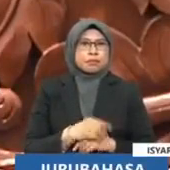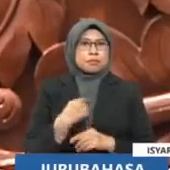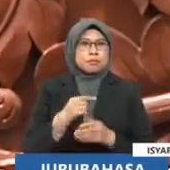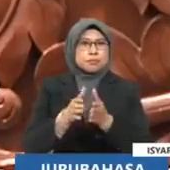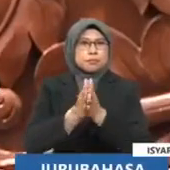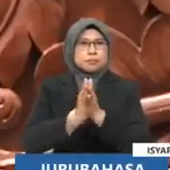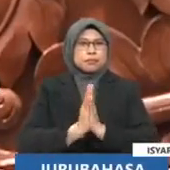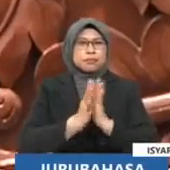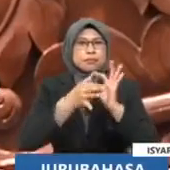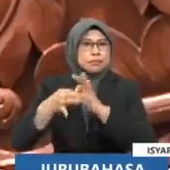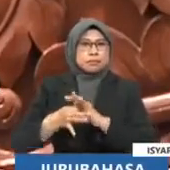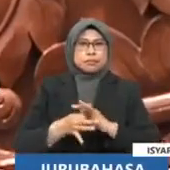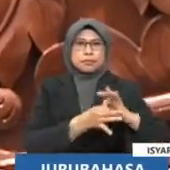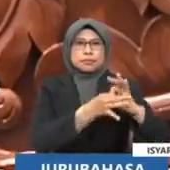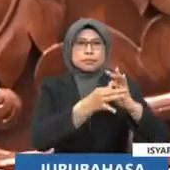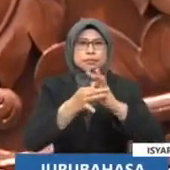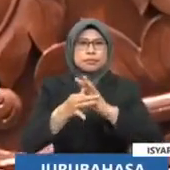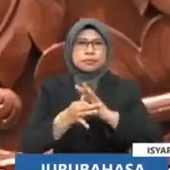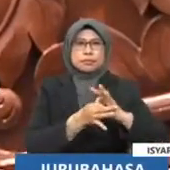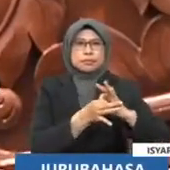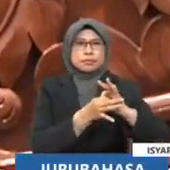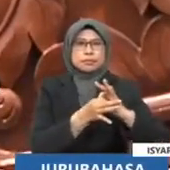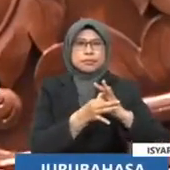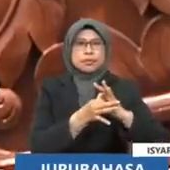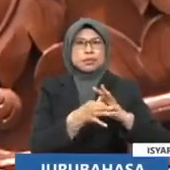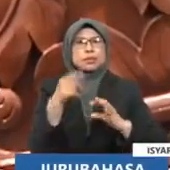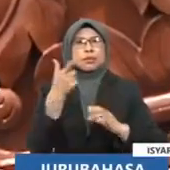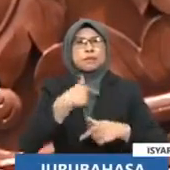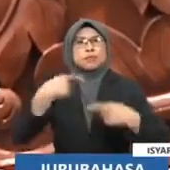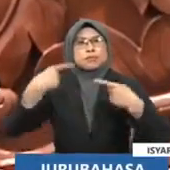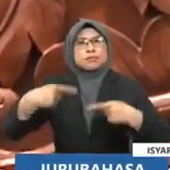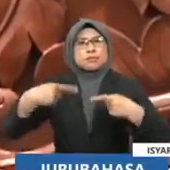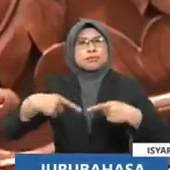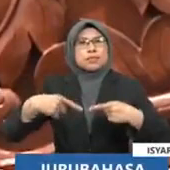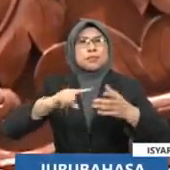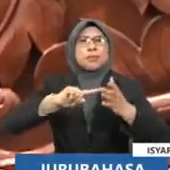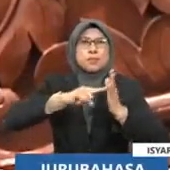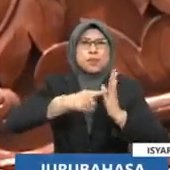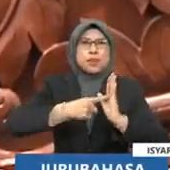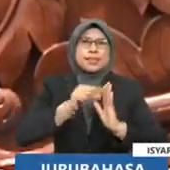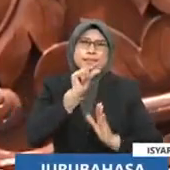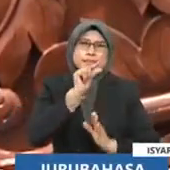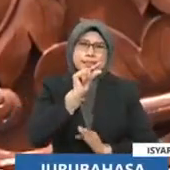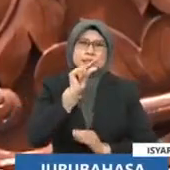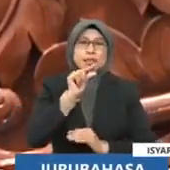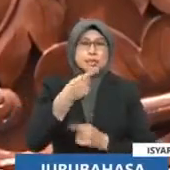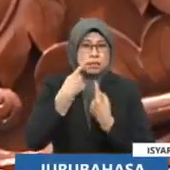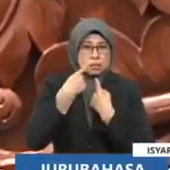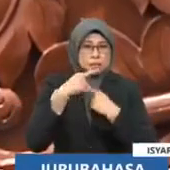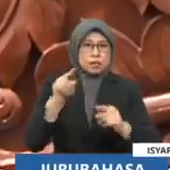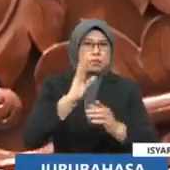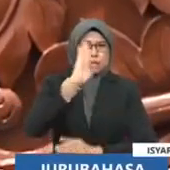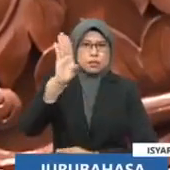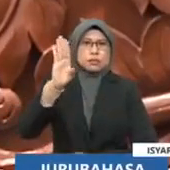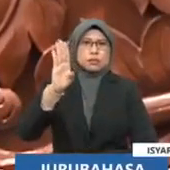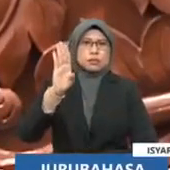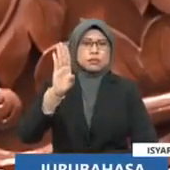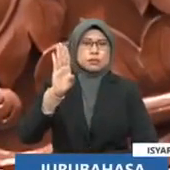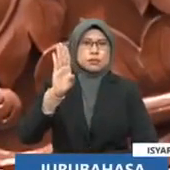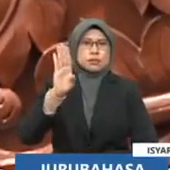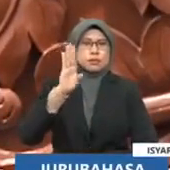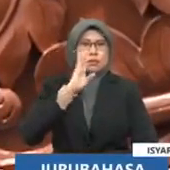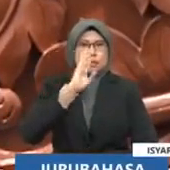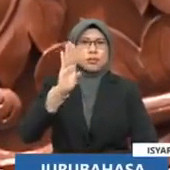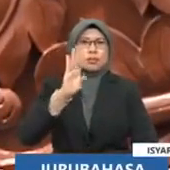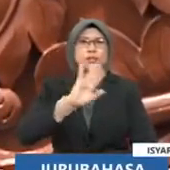eh kerjasama semula ya tanah bahas mukadimah tuh sikib dan dijawab terus iso